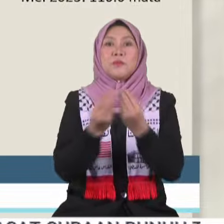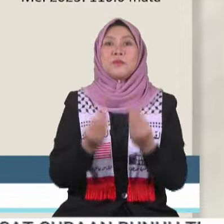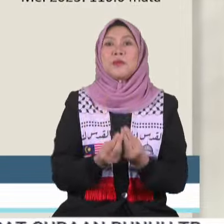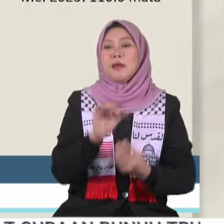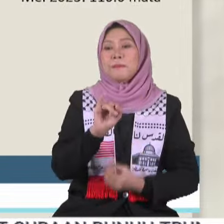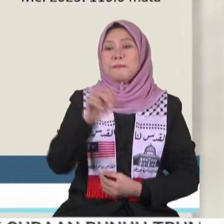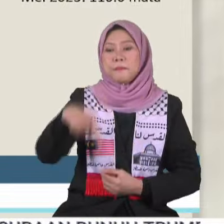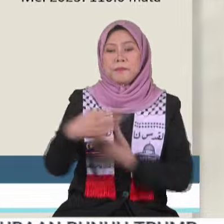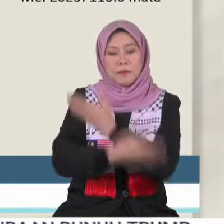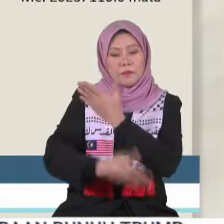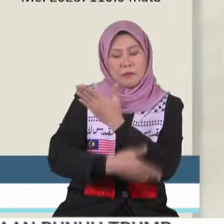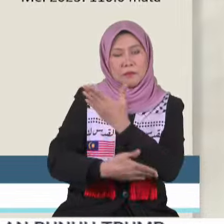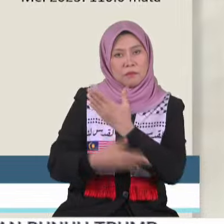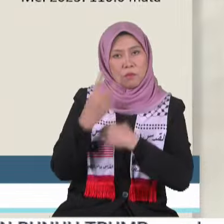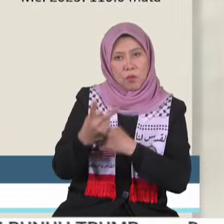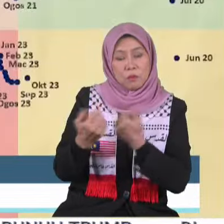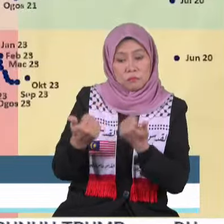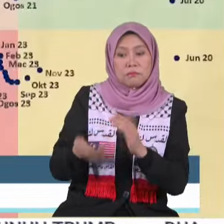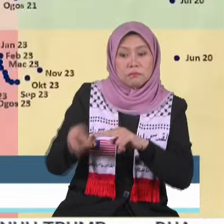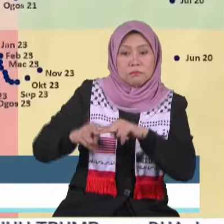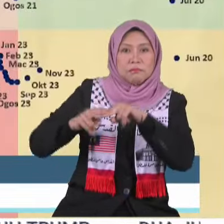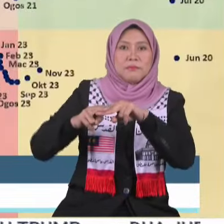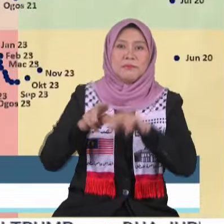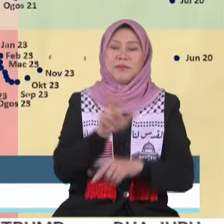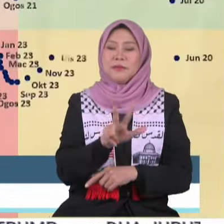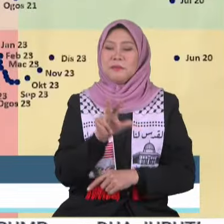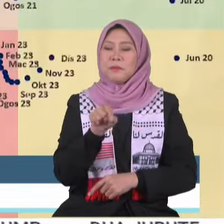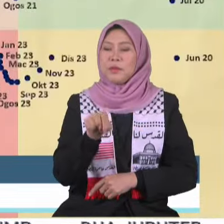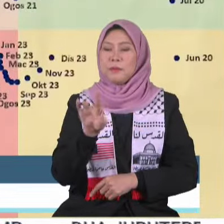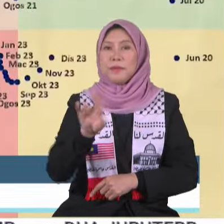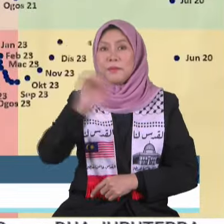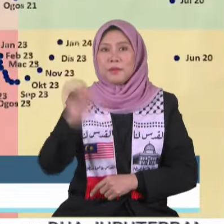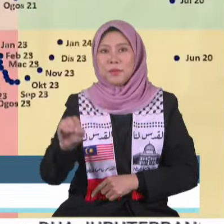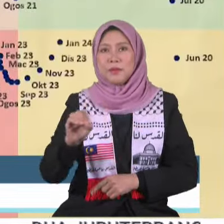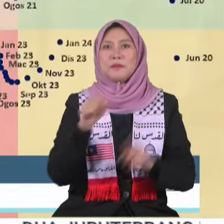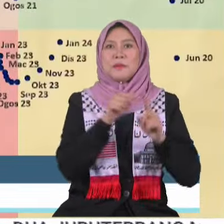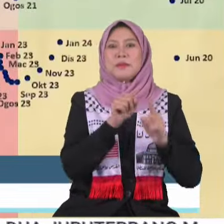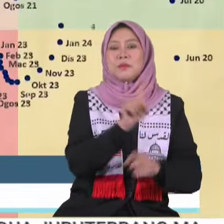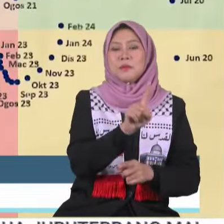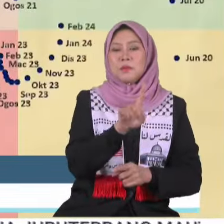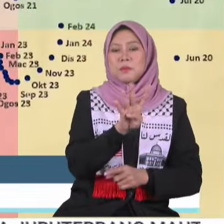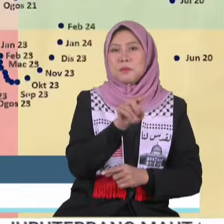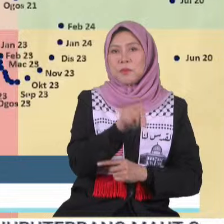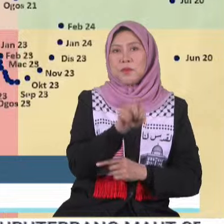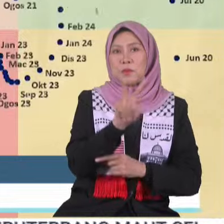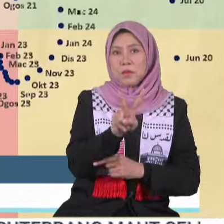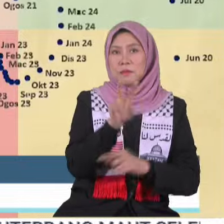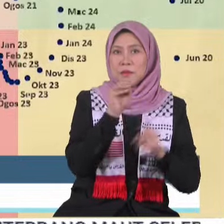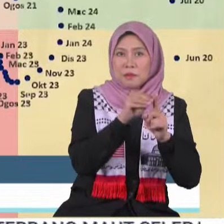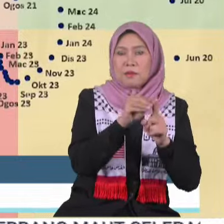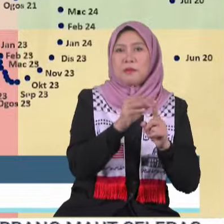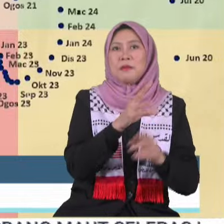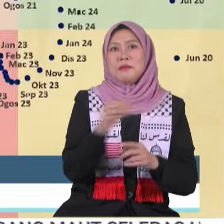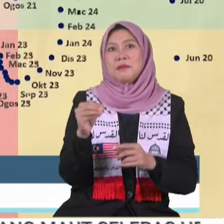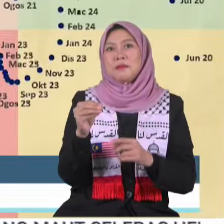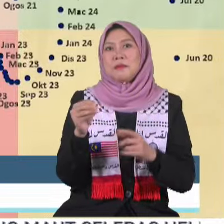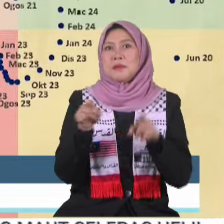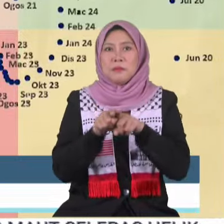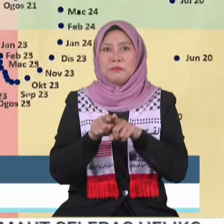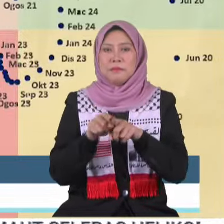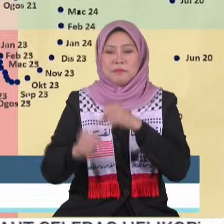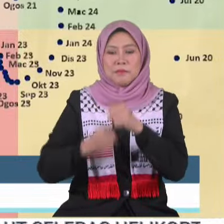IP negara menyaksikan peningkatan 3.8% kepada 114.2 mata berbanding bulan sama